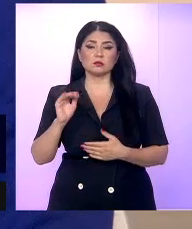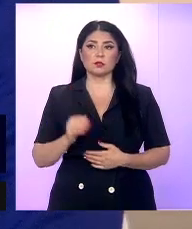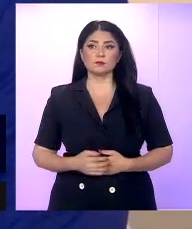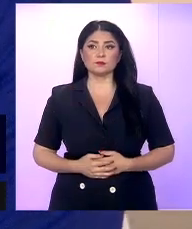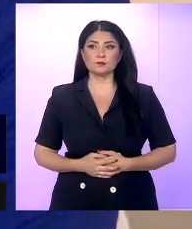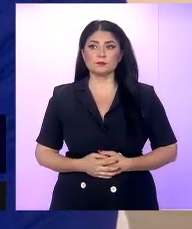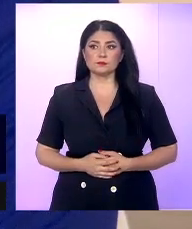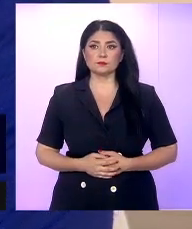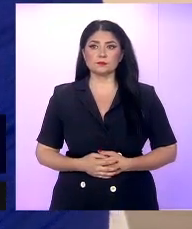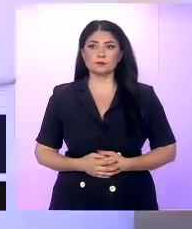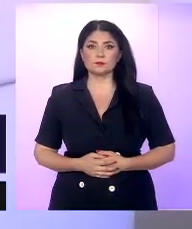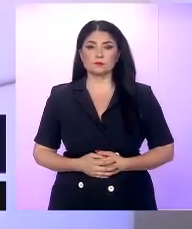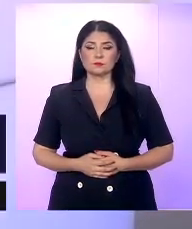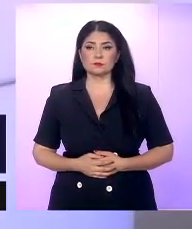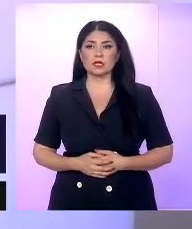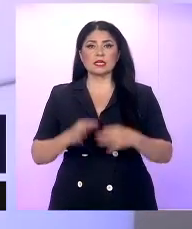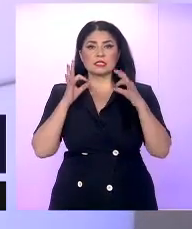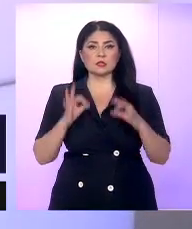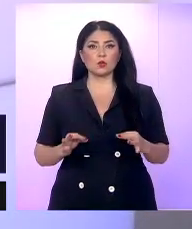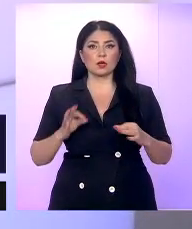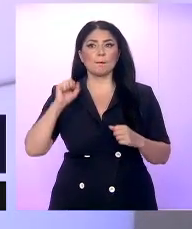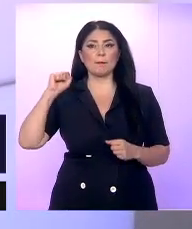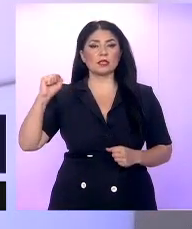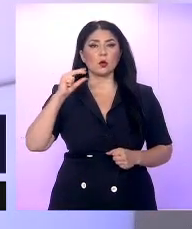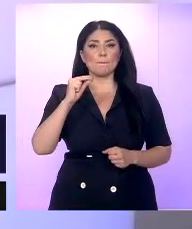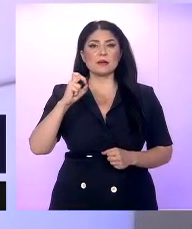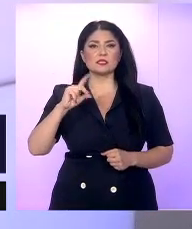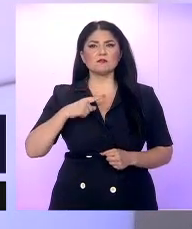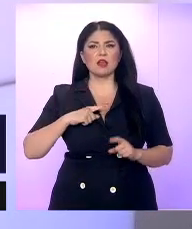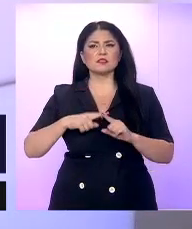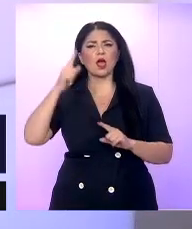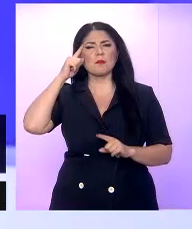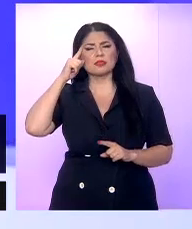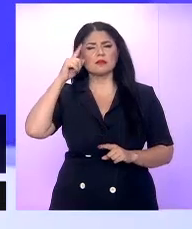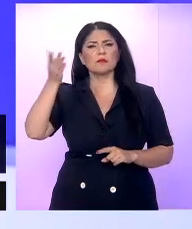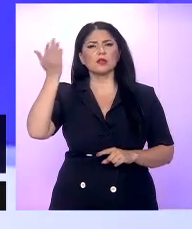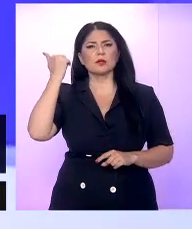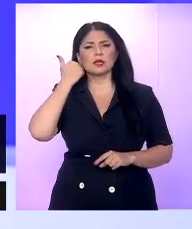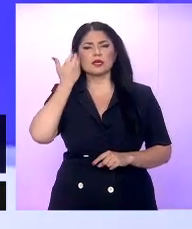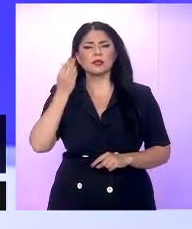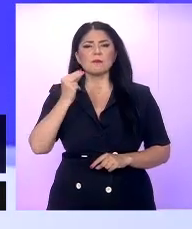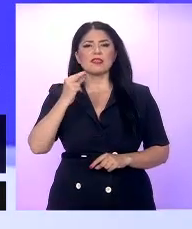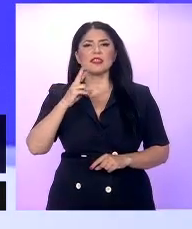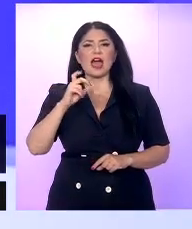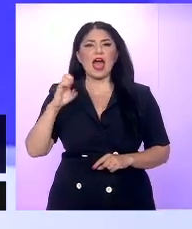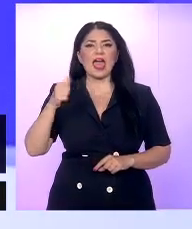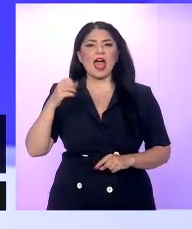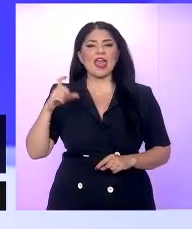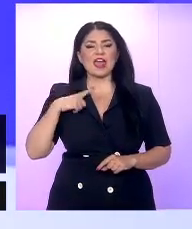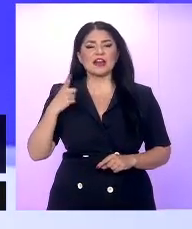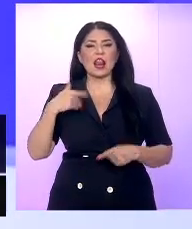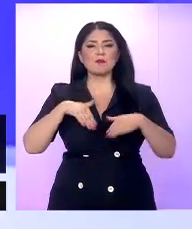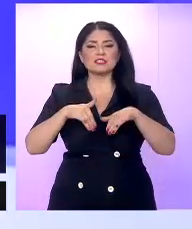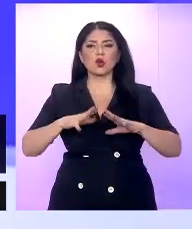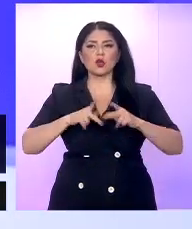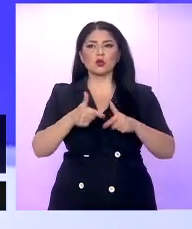pe lista asta, să spunem. Cu siguranță sunt socialdemocrați nostalgici după vremea în care Petre Daia era la Ministerul Agriculturii și bătea